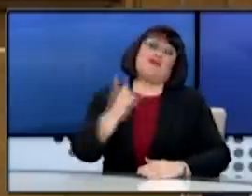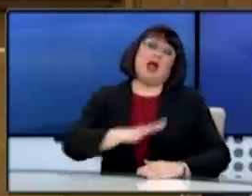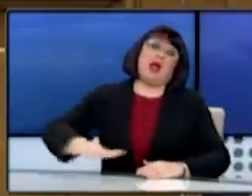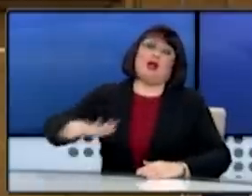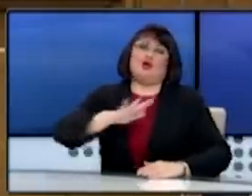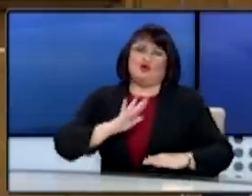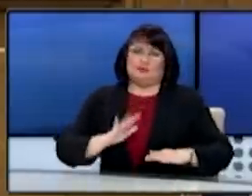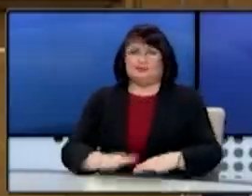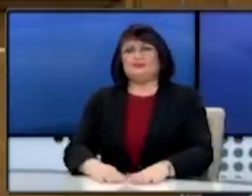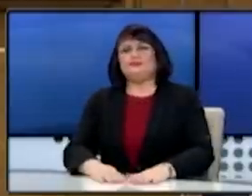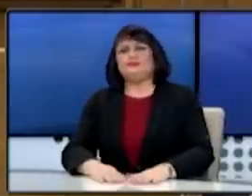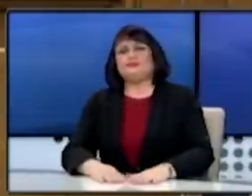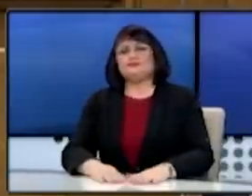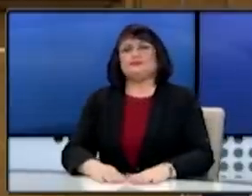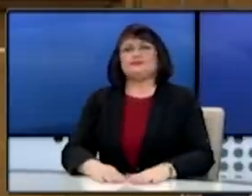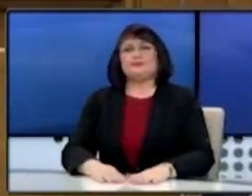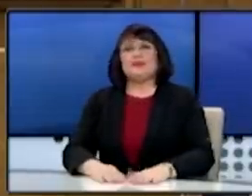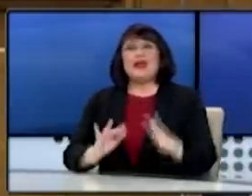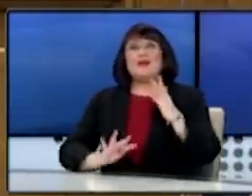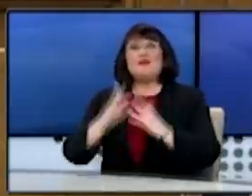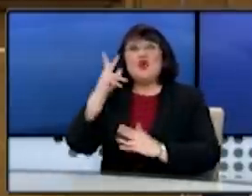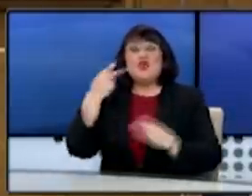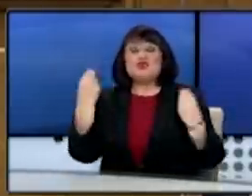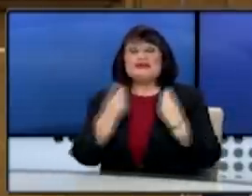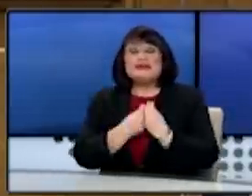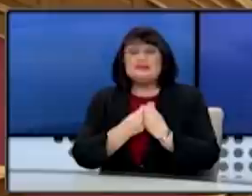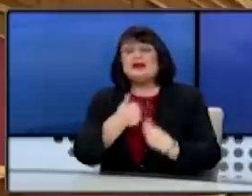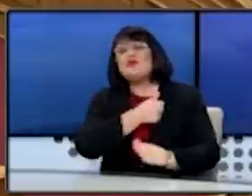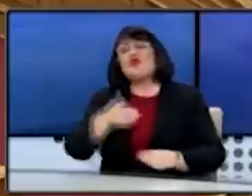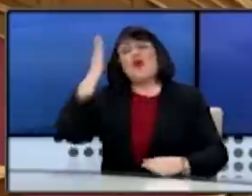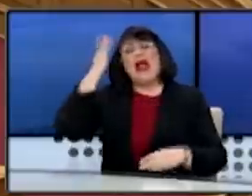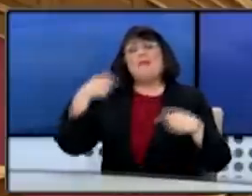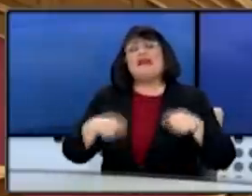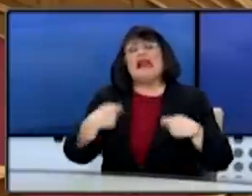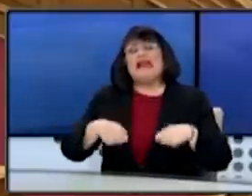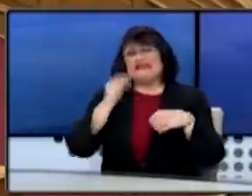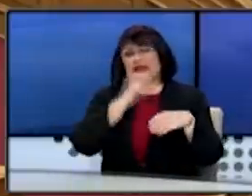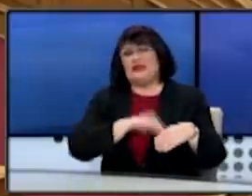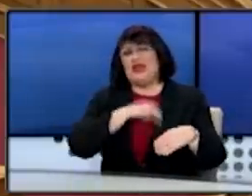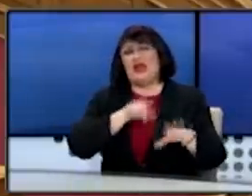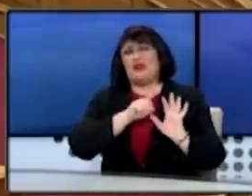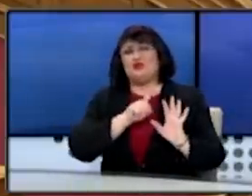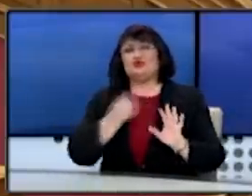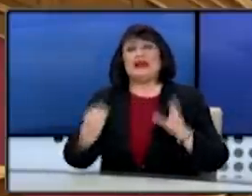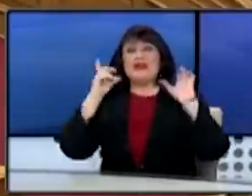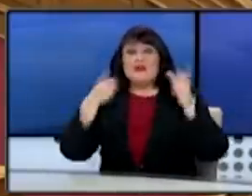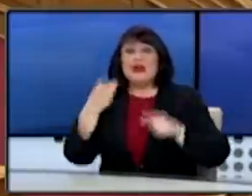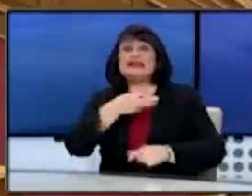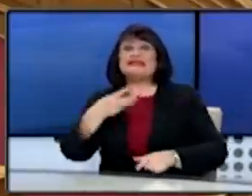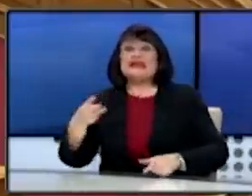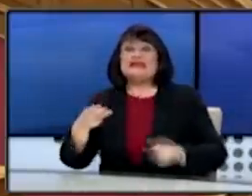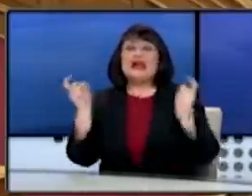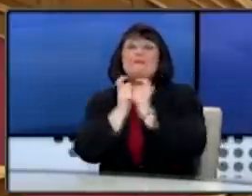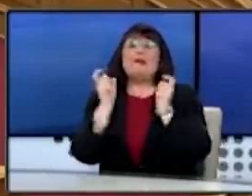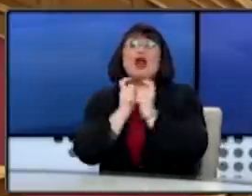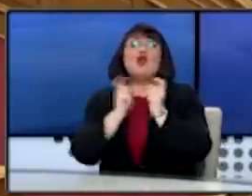Η πρόοδός σας είναι ταυτισμένη όμως μόνο με την καπιταλιστική κερδοφορία. Νέα Δημοκρατία και ΣΥΡΙΖΑ μαλώνουν